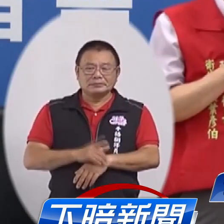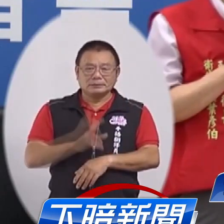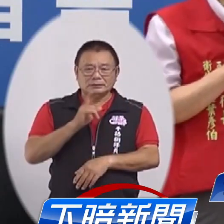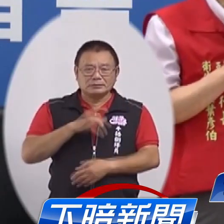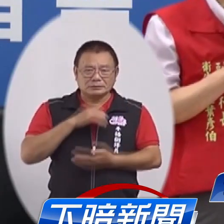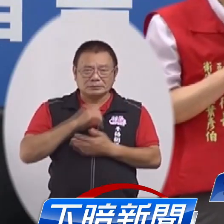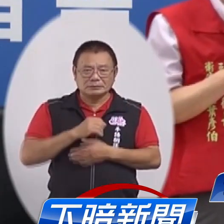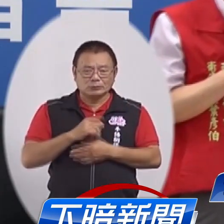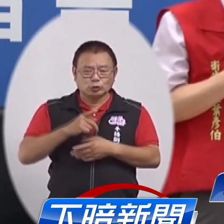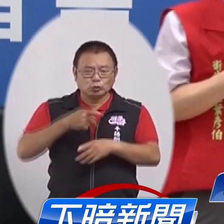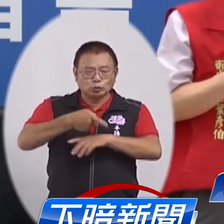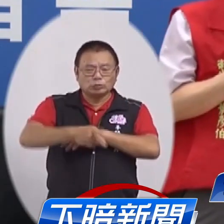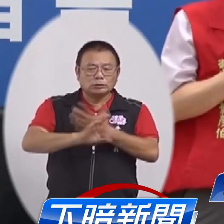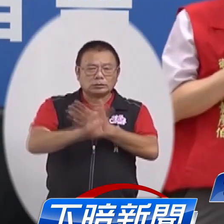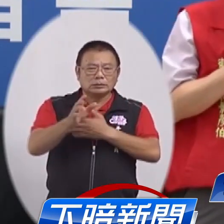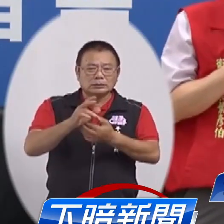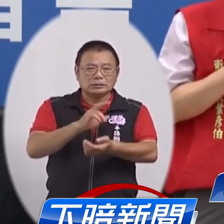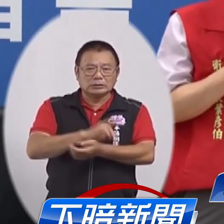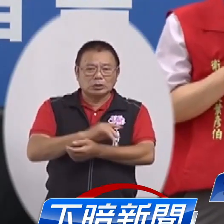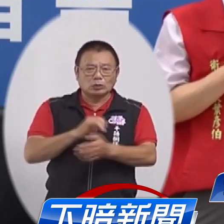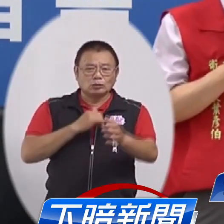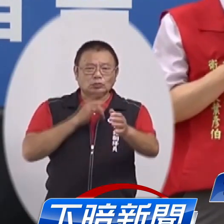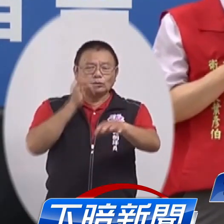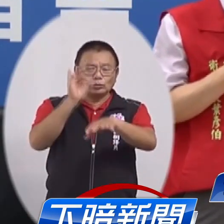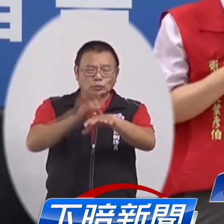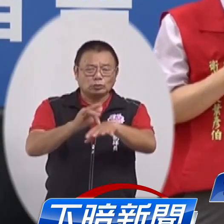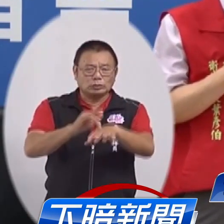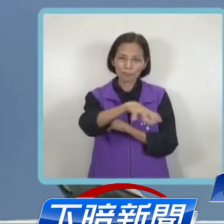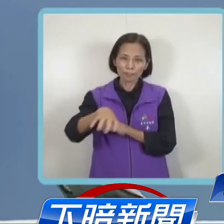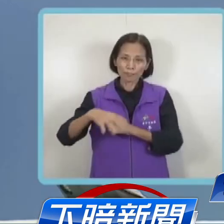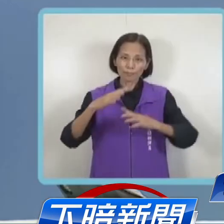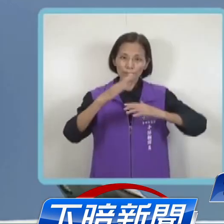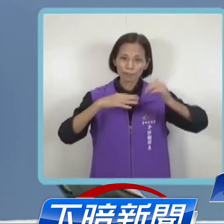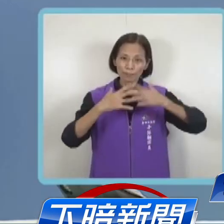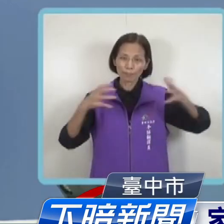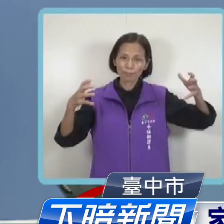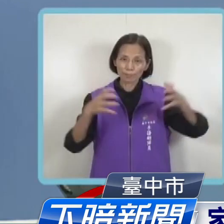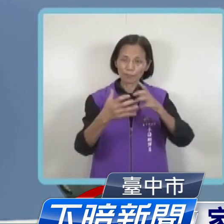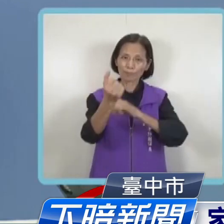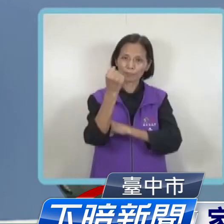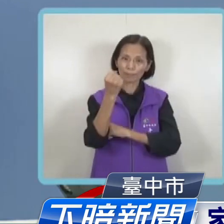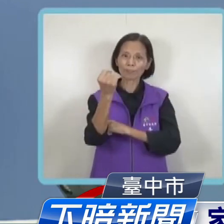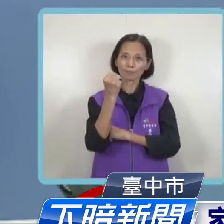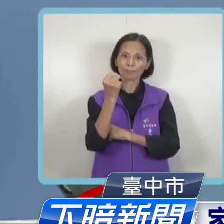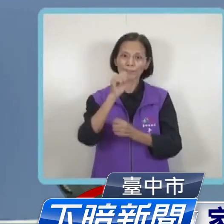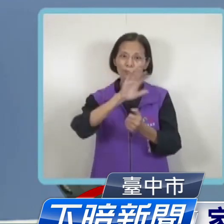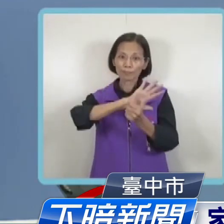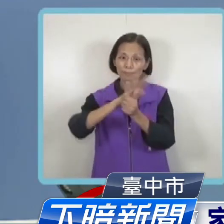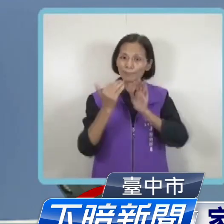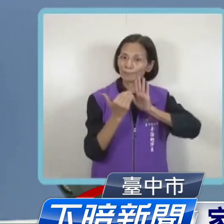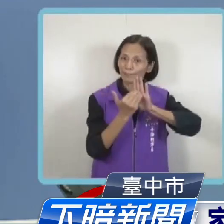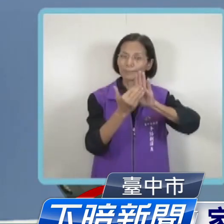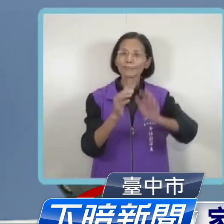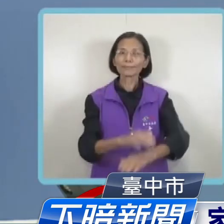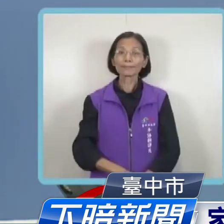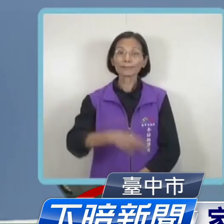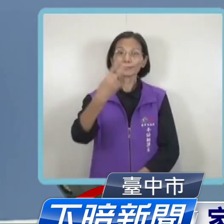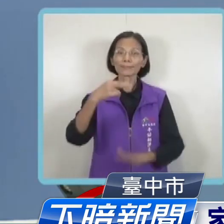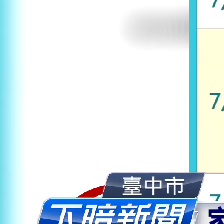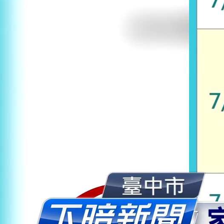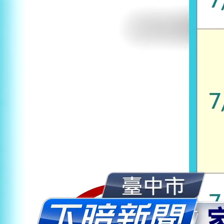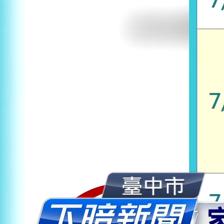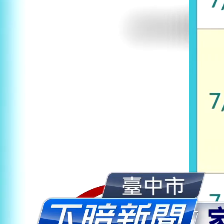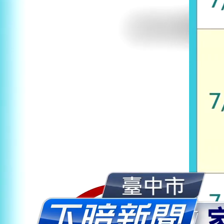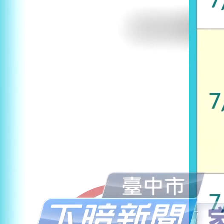个跨县市的年轻人的社交活动的传染链在进行。 另外，台中是新增加一个本土个案，是一个饮料店的